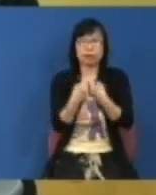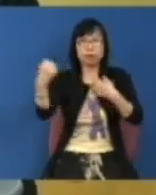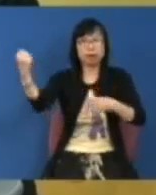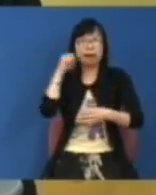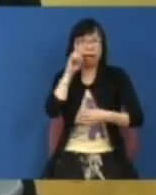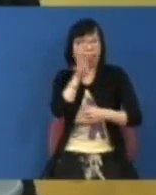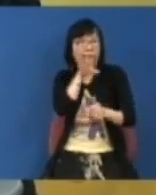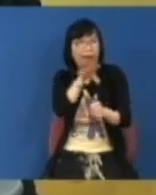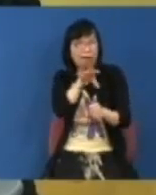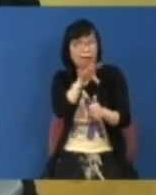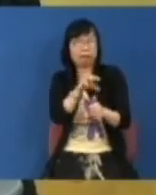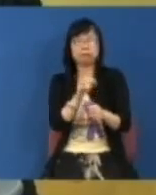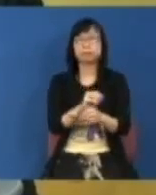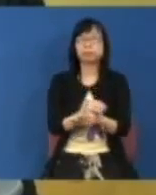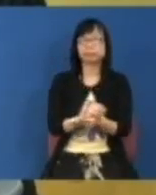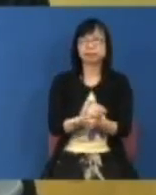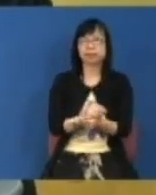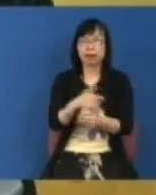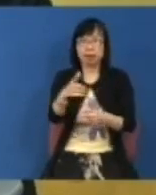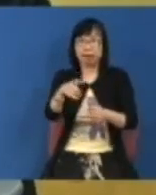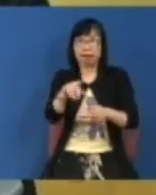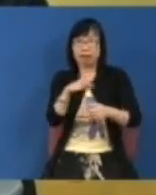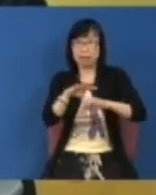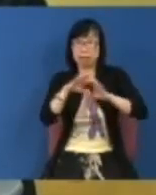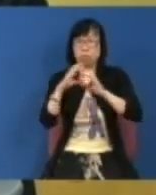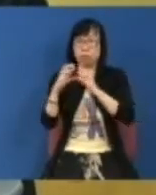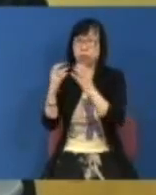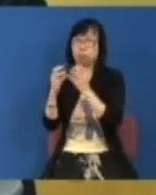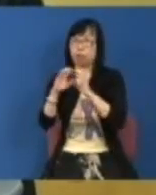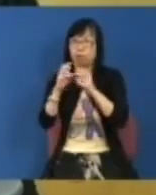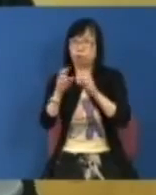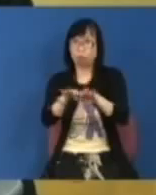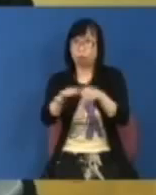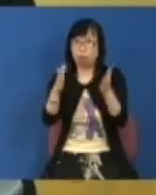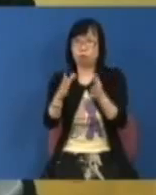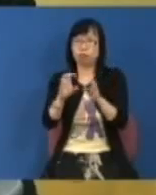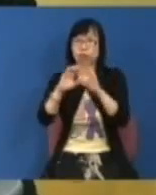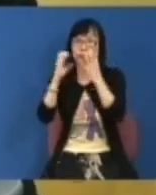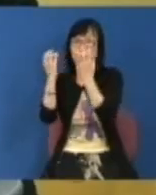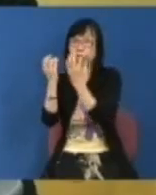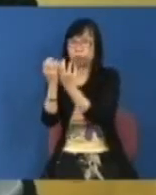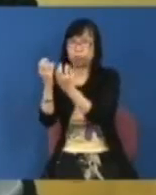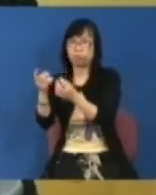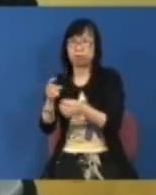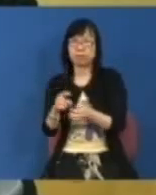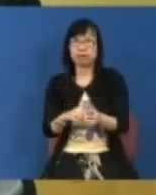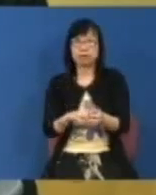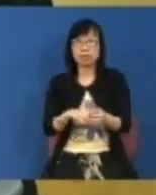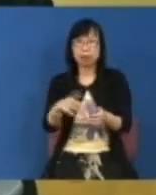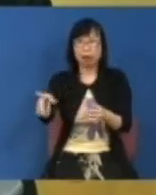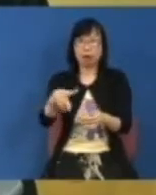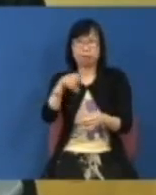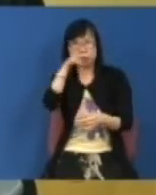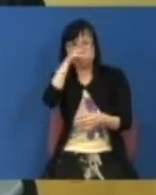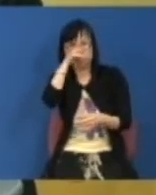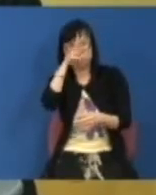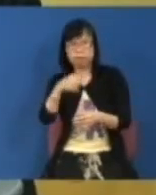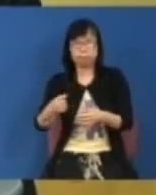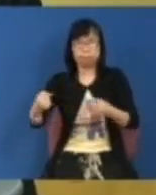啊，我們會在組群裏面開組群要表達不滿，但似乎很多人對政府的暴力